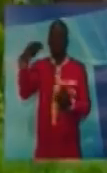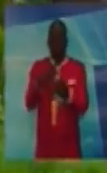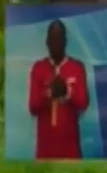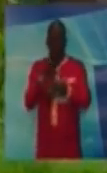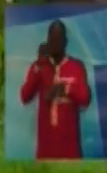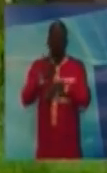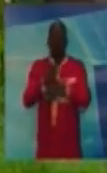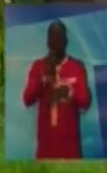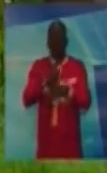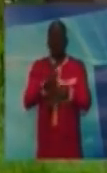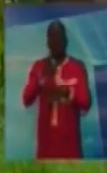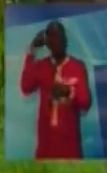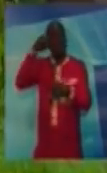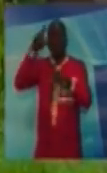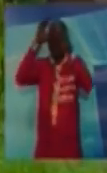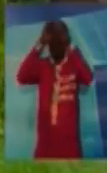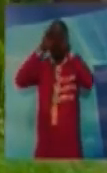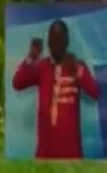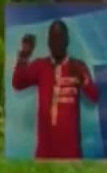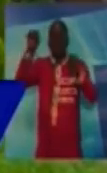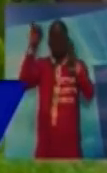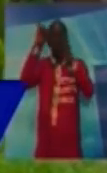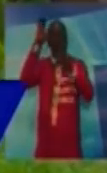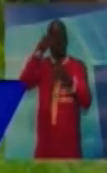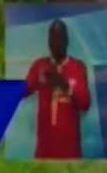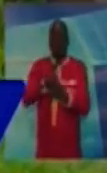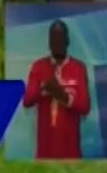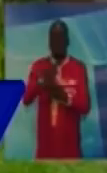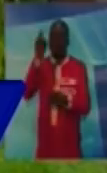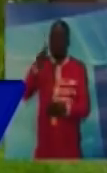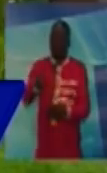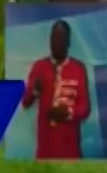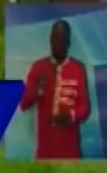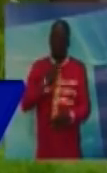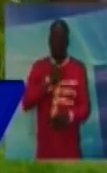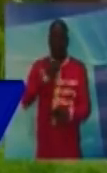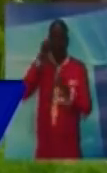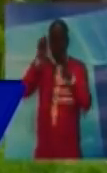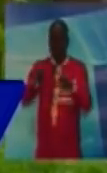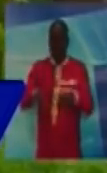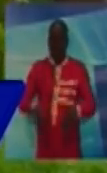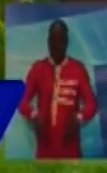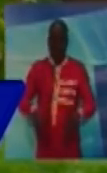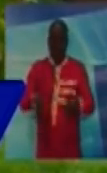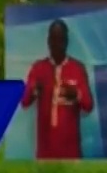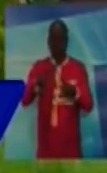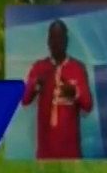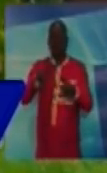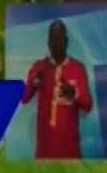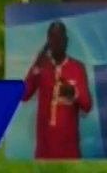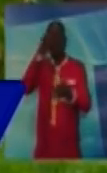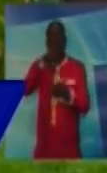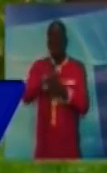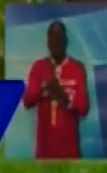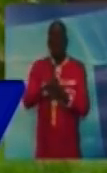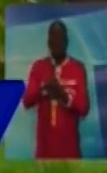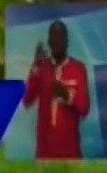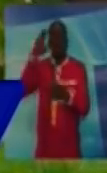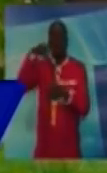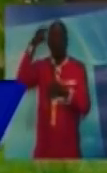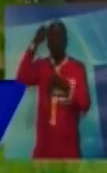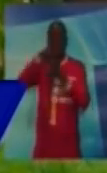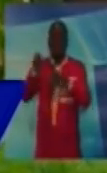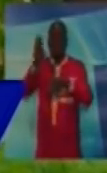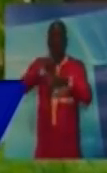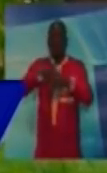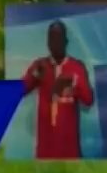qui préside aux destinées de la structure. Il était nécessaire que nous puissions tracer la voie dans la prospective, pour